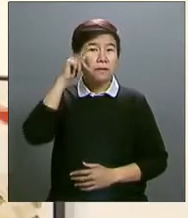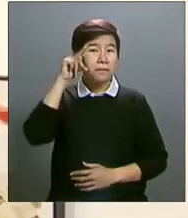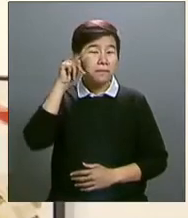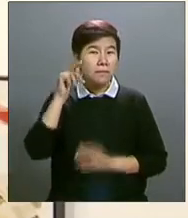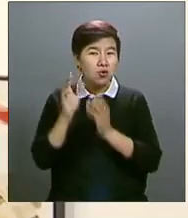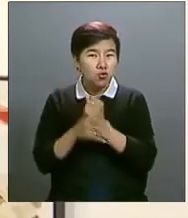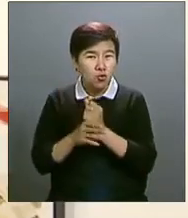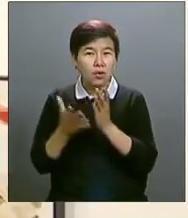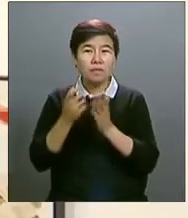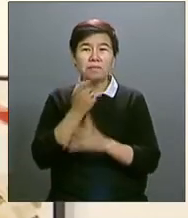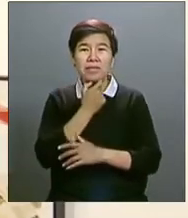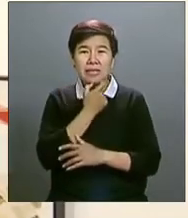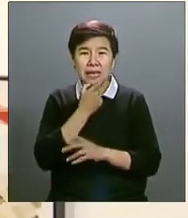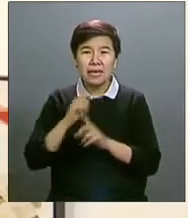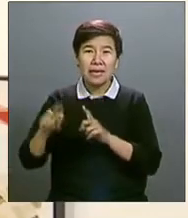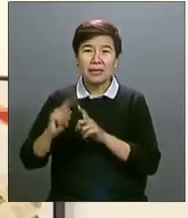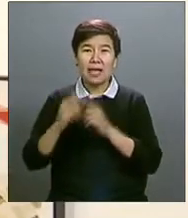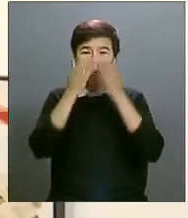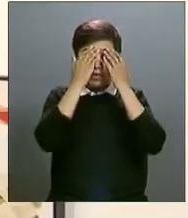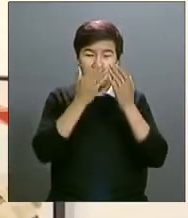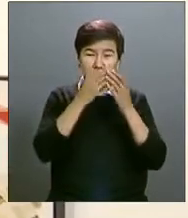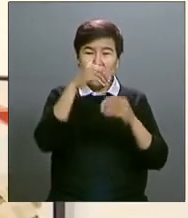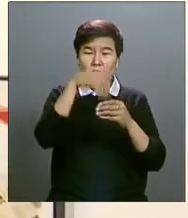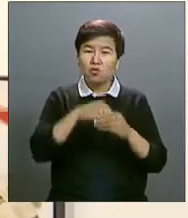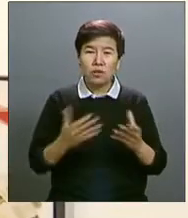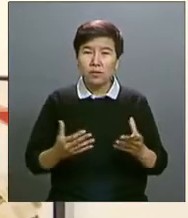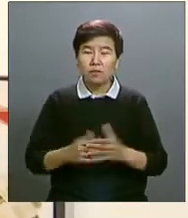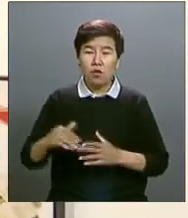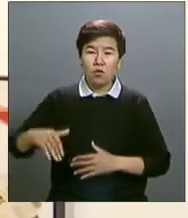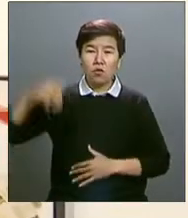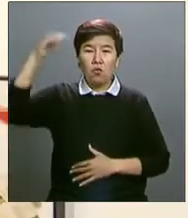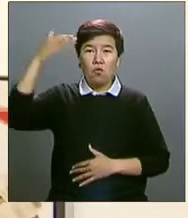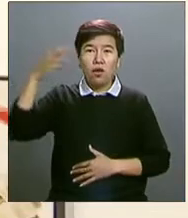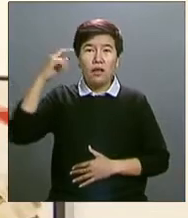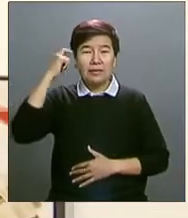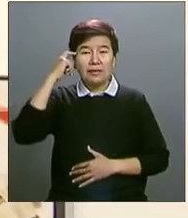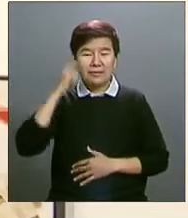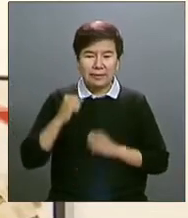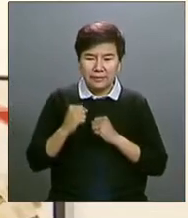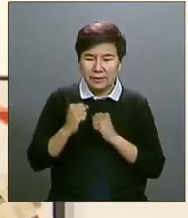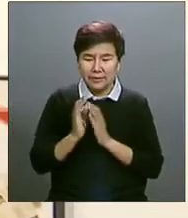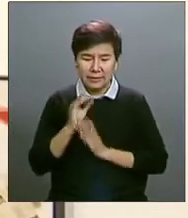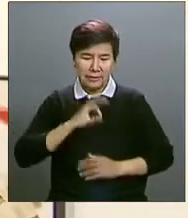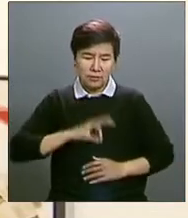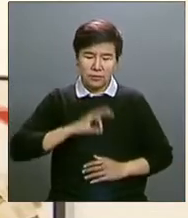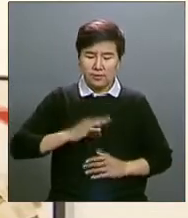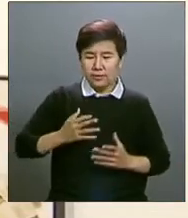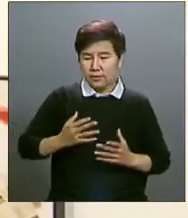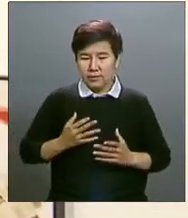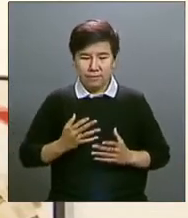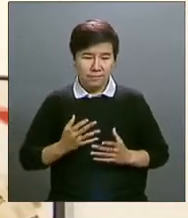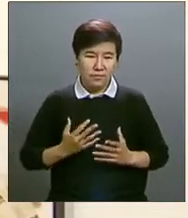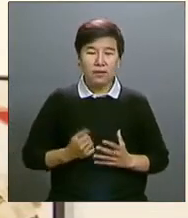ที่โตในวัยนึงเป็นผู้ใหญ่เนี่ยหลายๆคนก็ต้องดิ้นรนกับความรู้สึกหรือปัญหาเหล่านี้ที่เกิดขึ้น